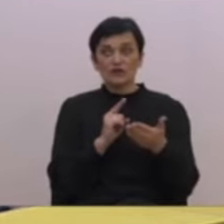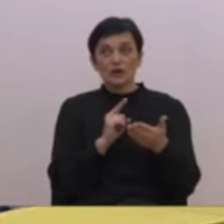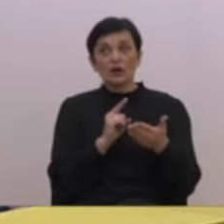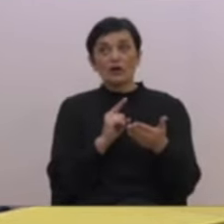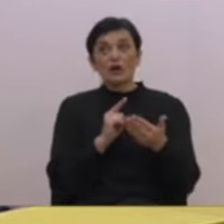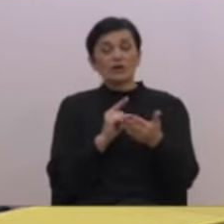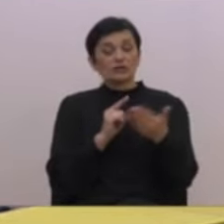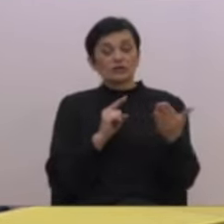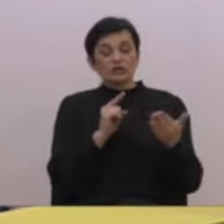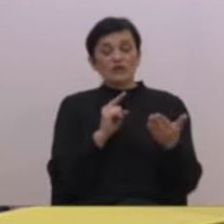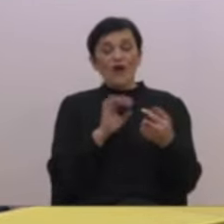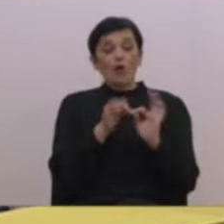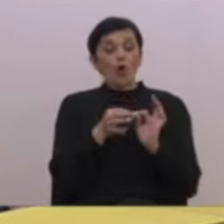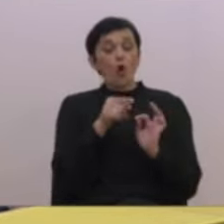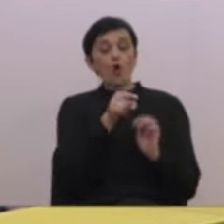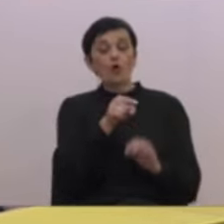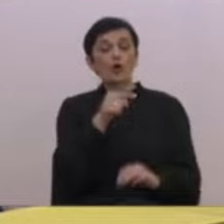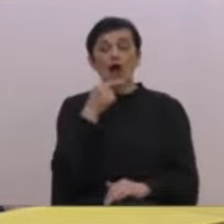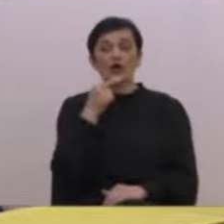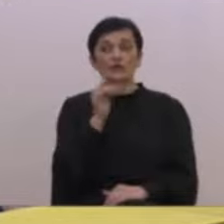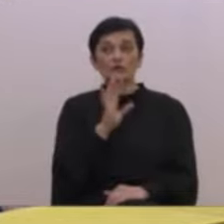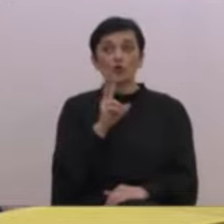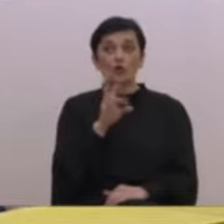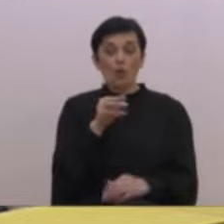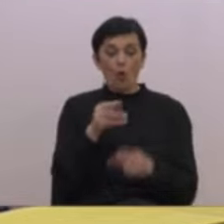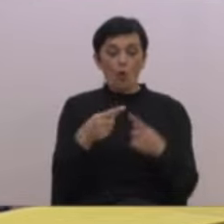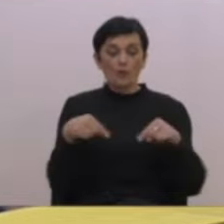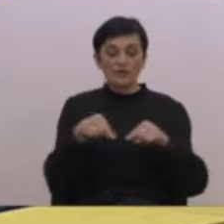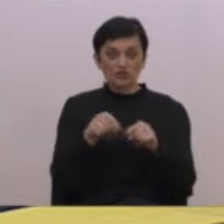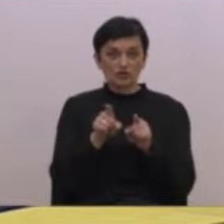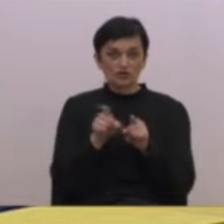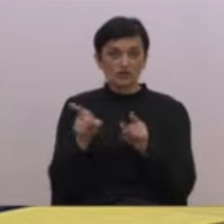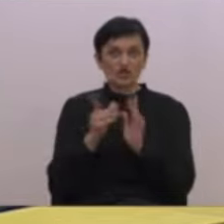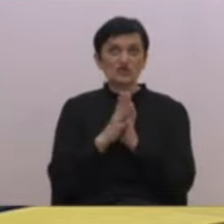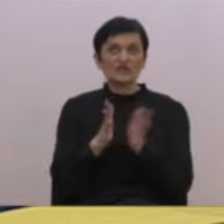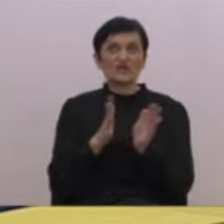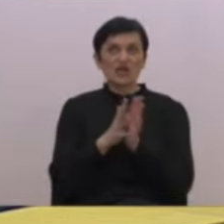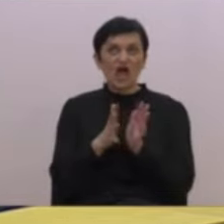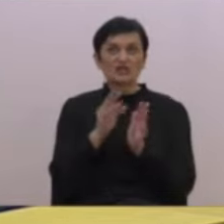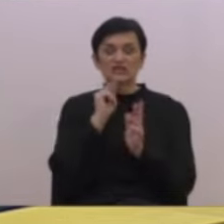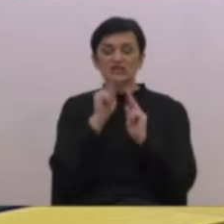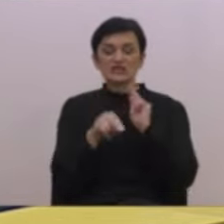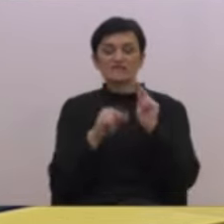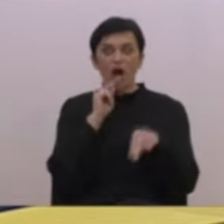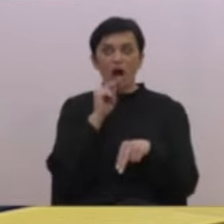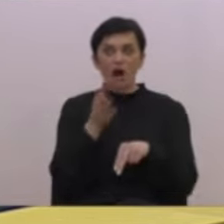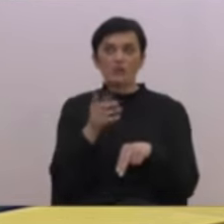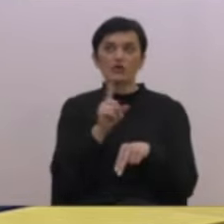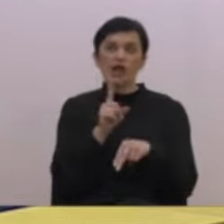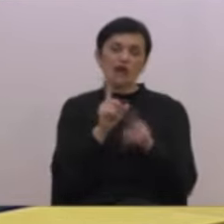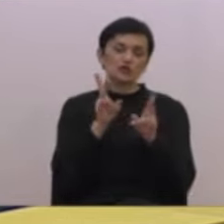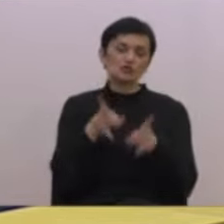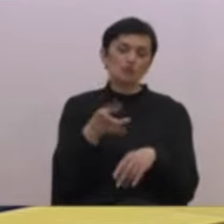când ziua sau comentul, m-am comitetele vor să glanzhaus, ragazie, ai cu avrale, ragazie, bohta,